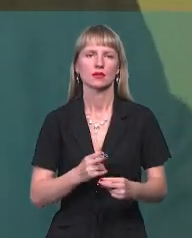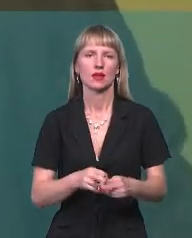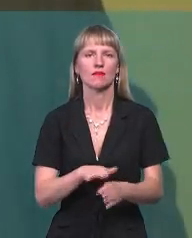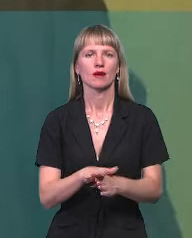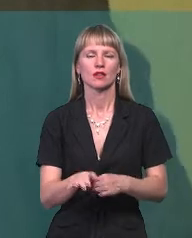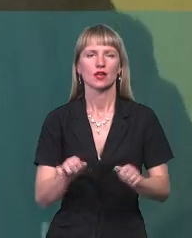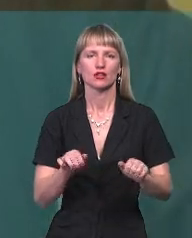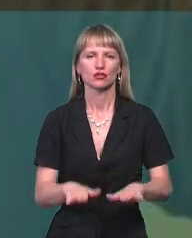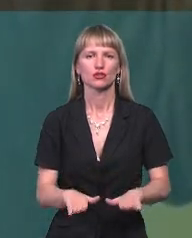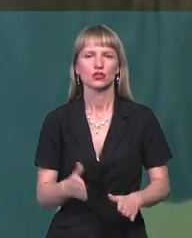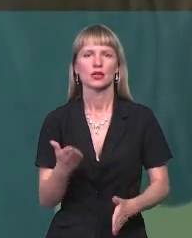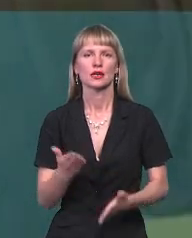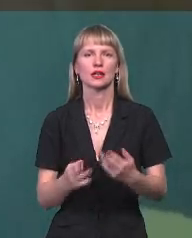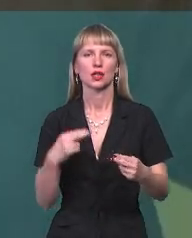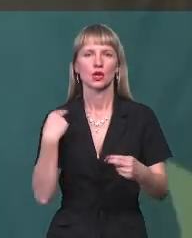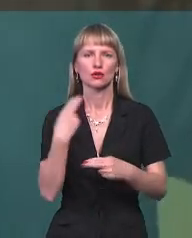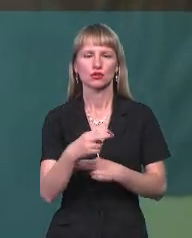виконанню рішення. Якщо боржник